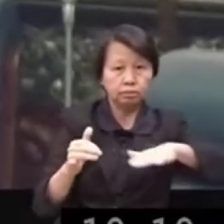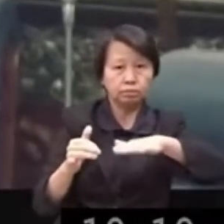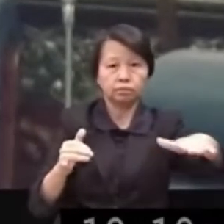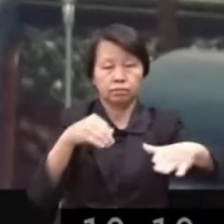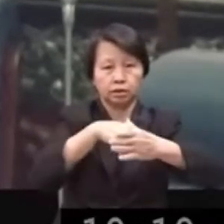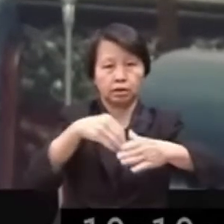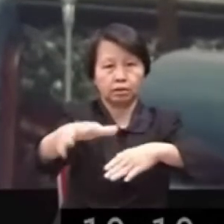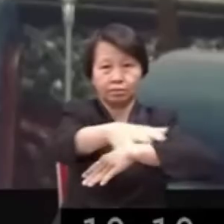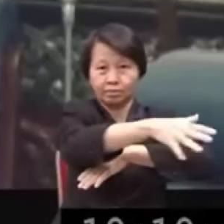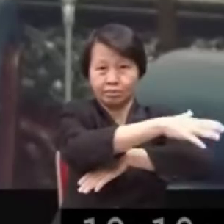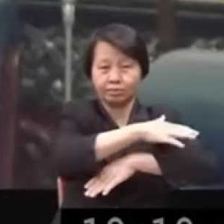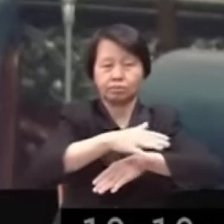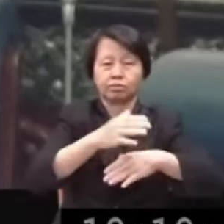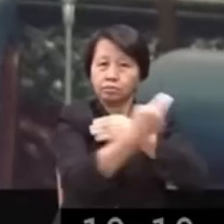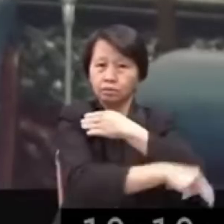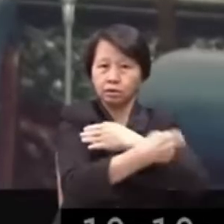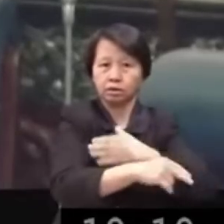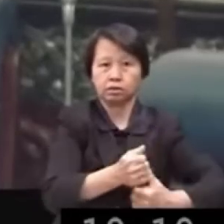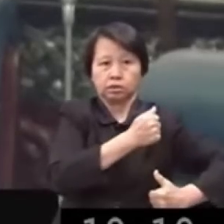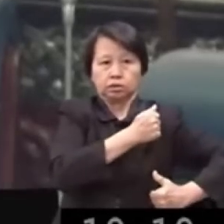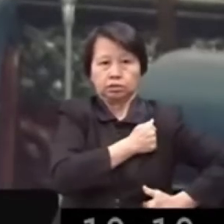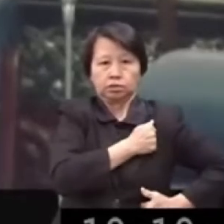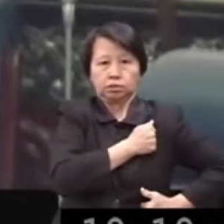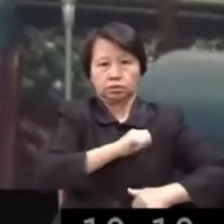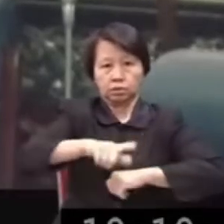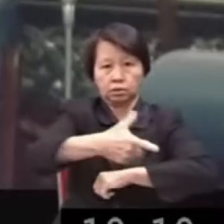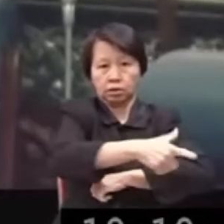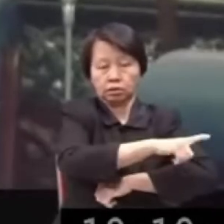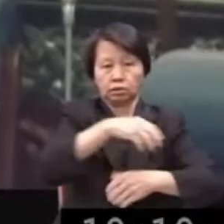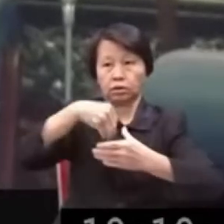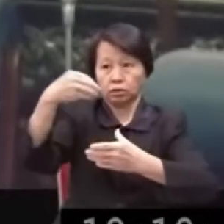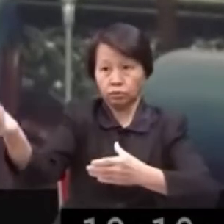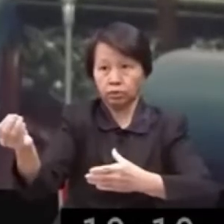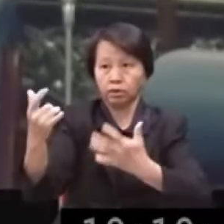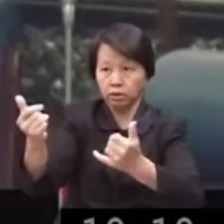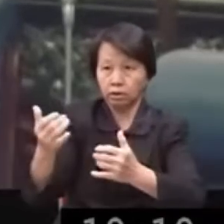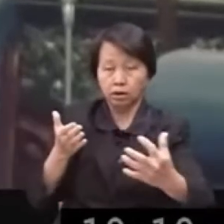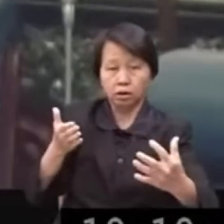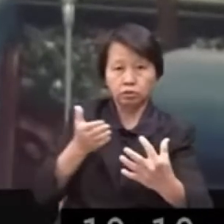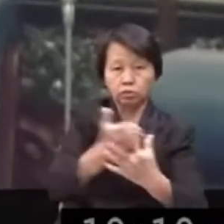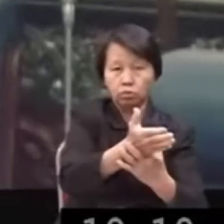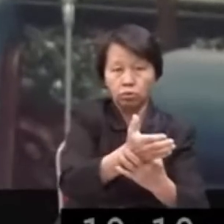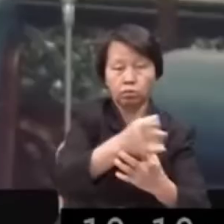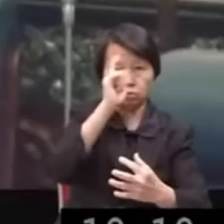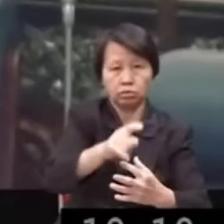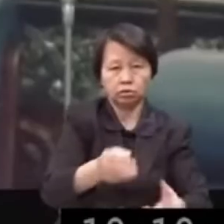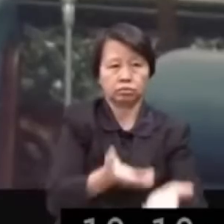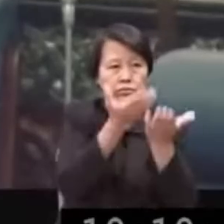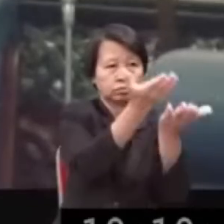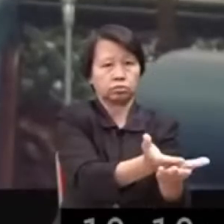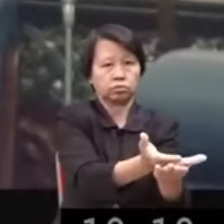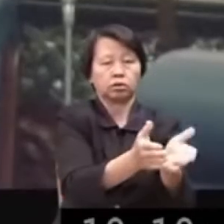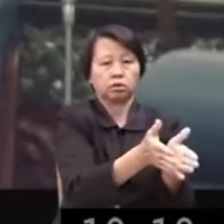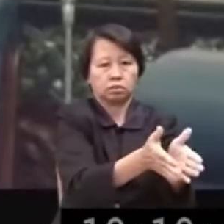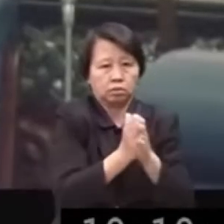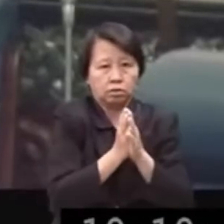perairan laut negara asing yang Diana tempuh itu misi mengemukakan